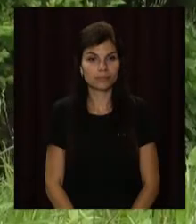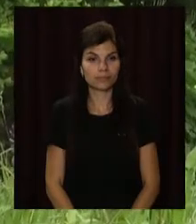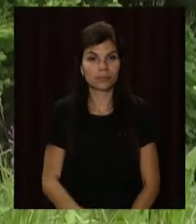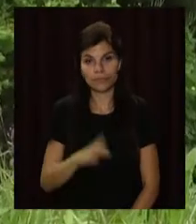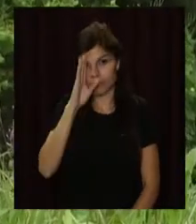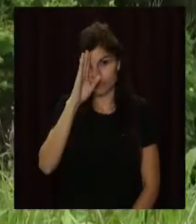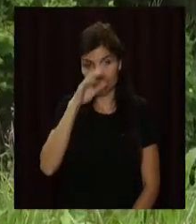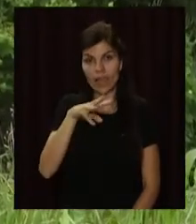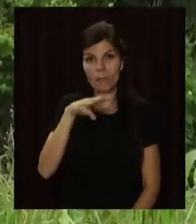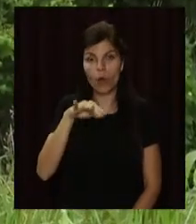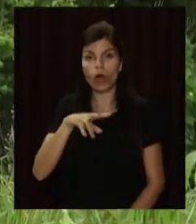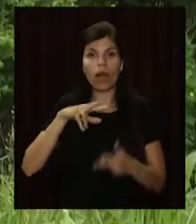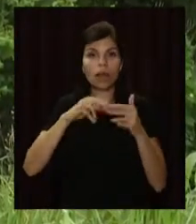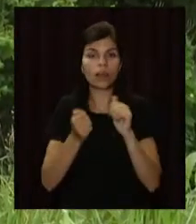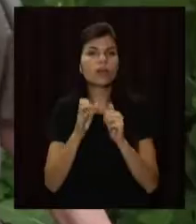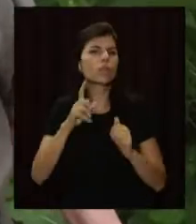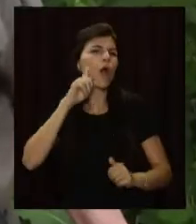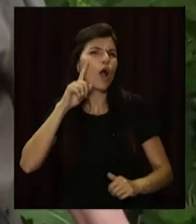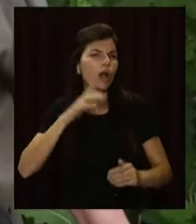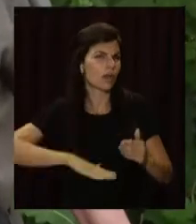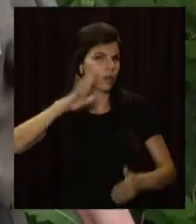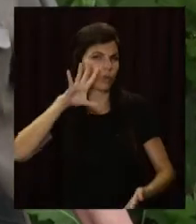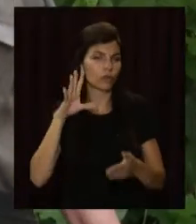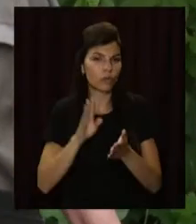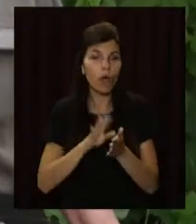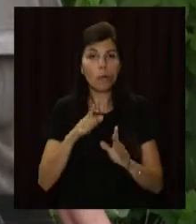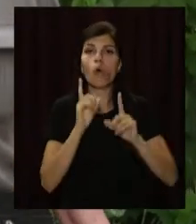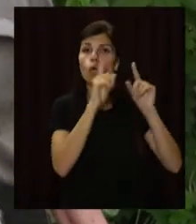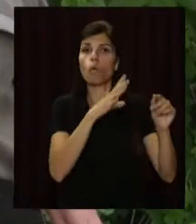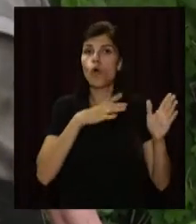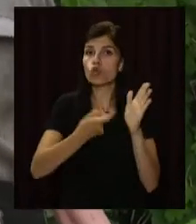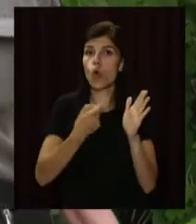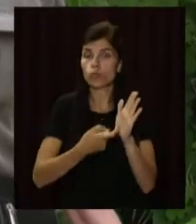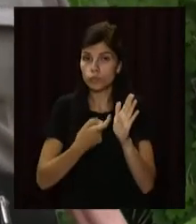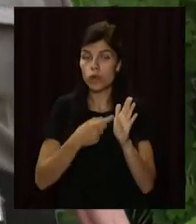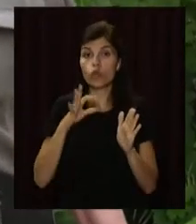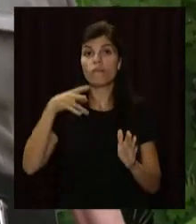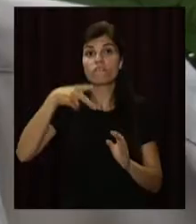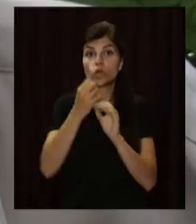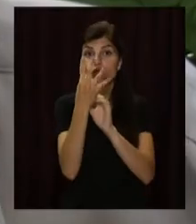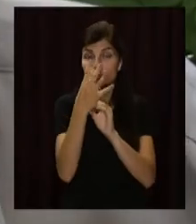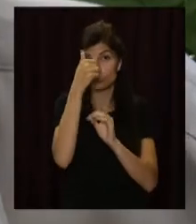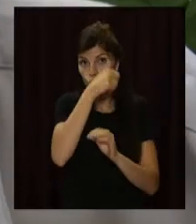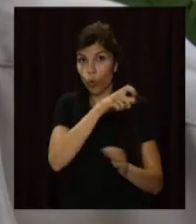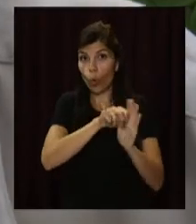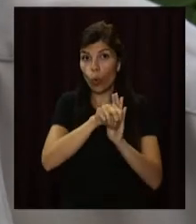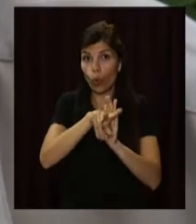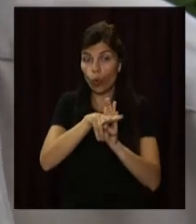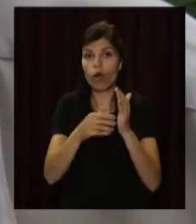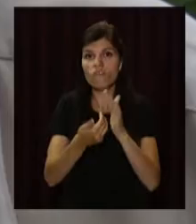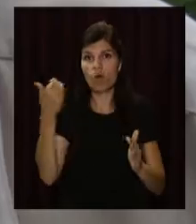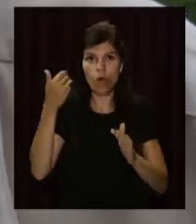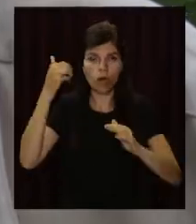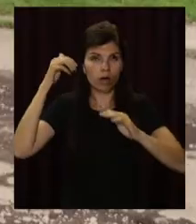Пан Микола жив у Кам'янському з юності. Потім, каже, поїхав працювати на Донбас. Але у 2014-му втік звідти від